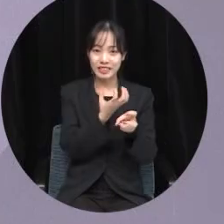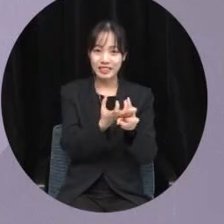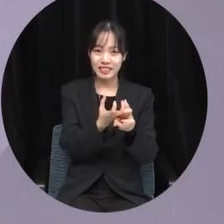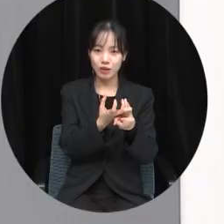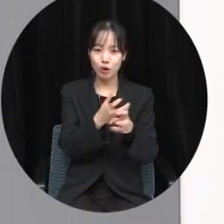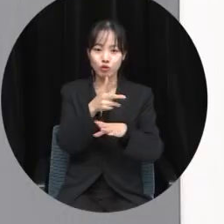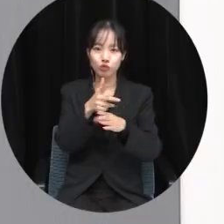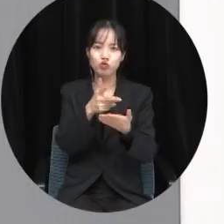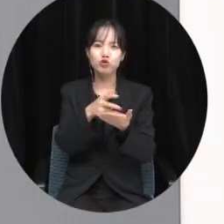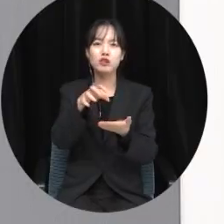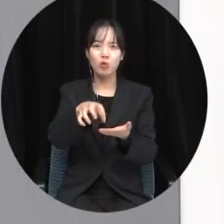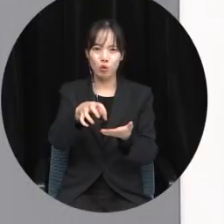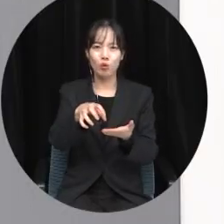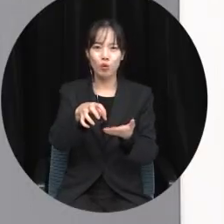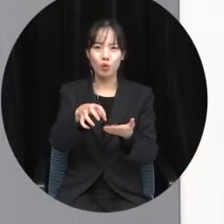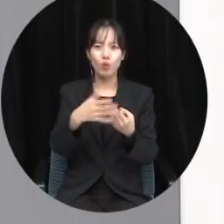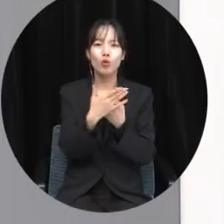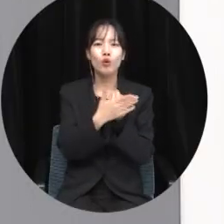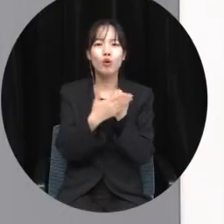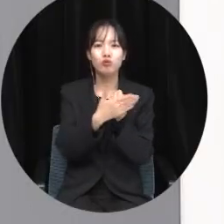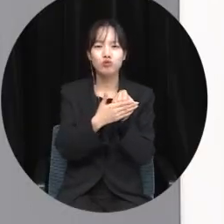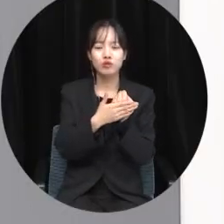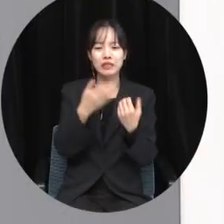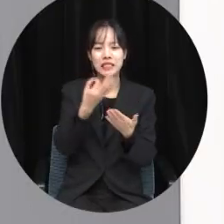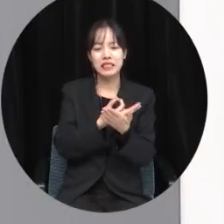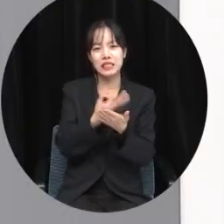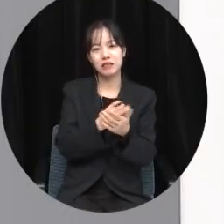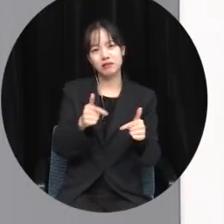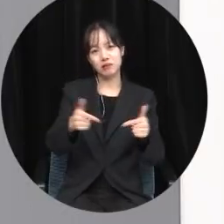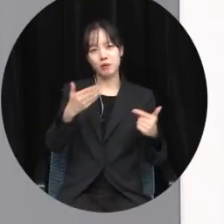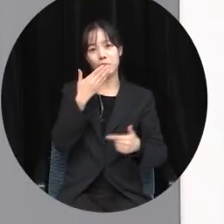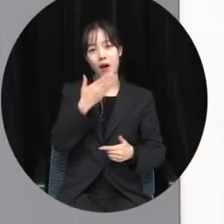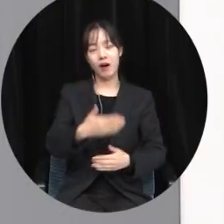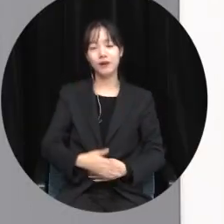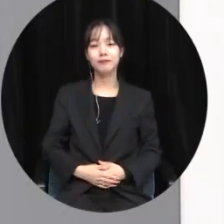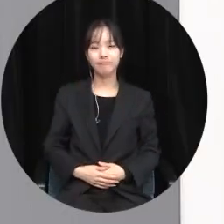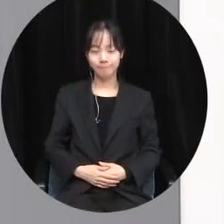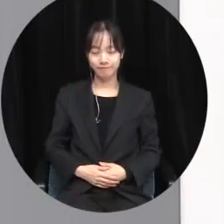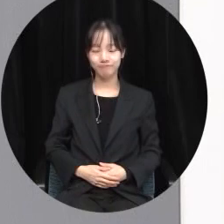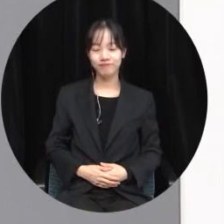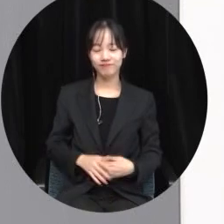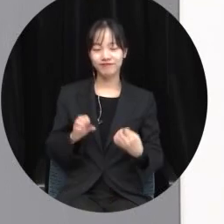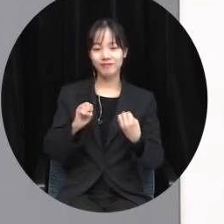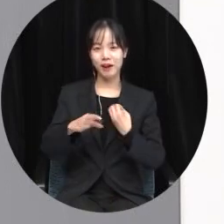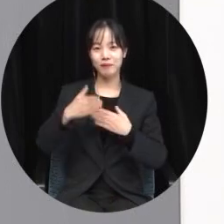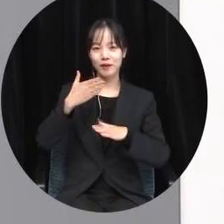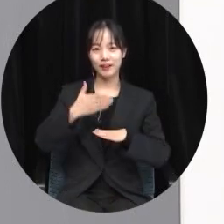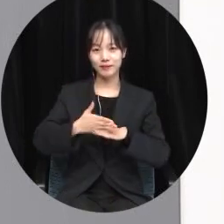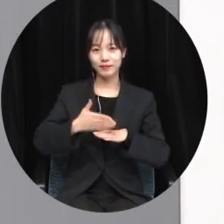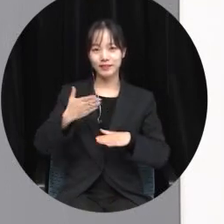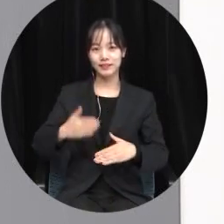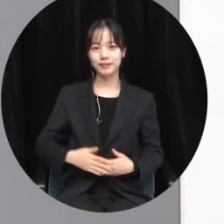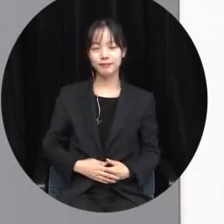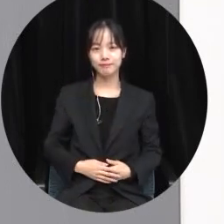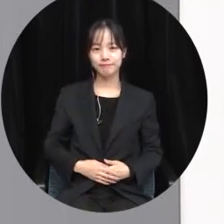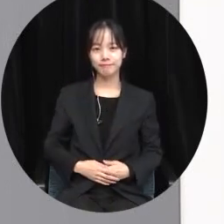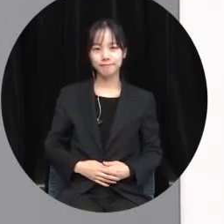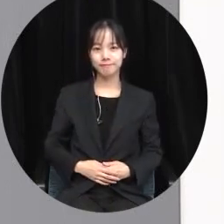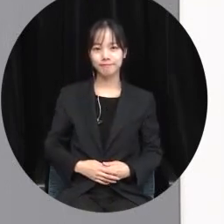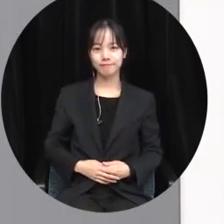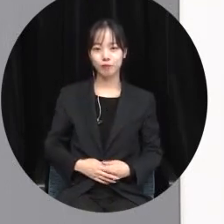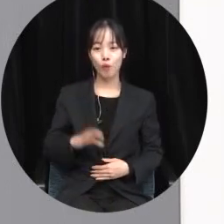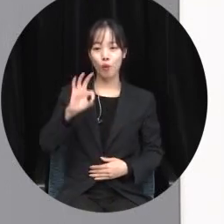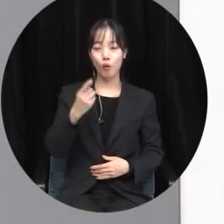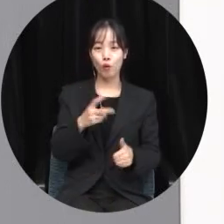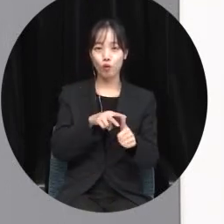싶겠습니다. 네, 지역의 현안 과제 두 후보의 성실한 답변 잘 들었습니다. 오경훈